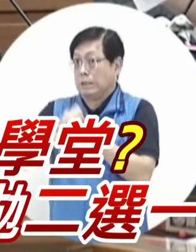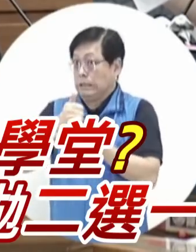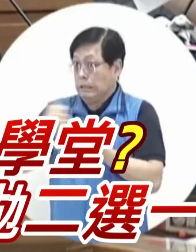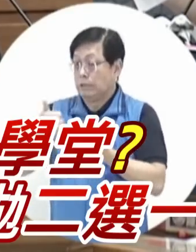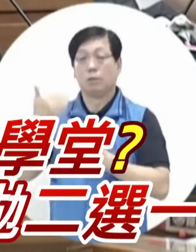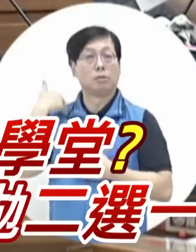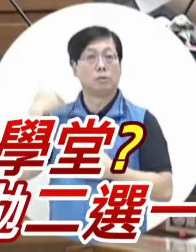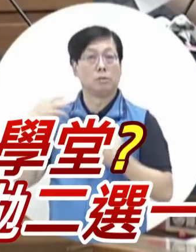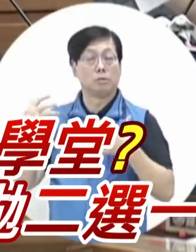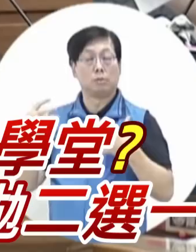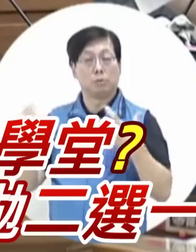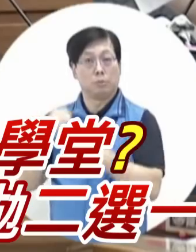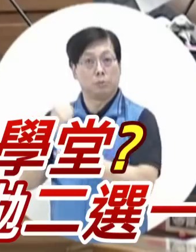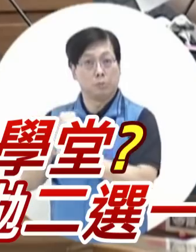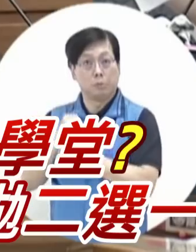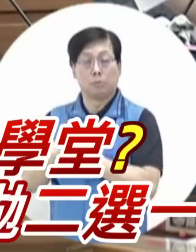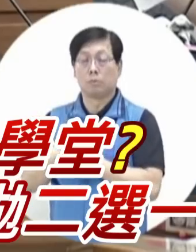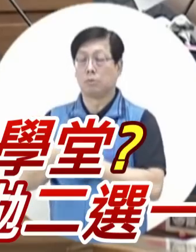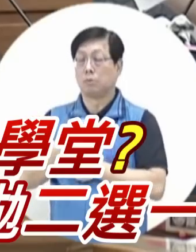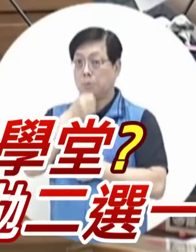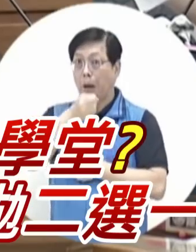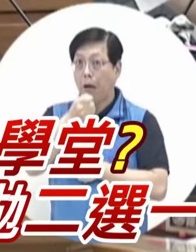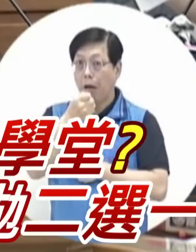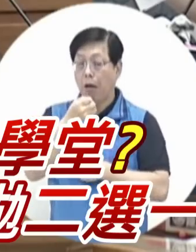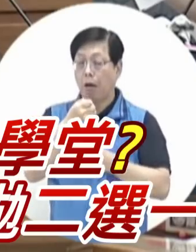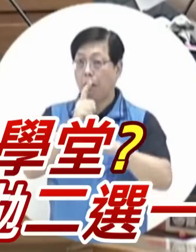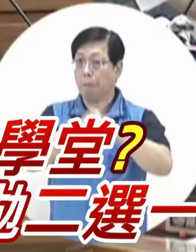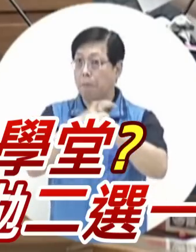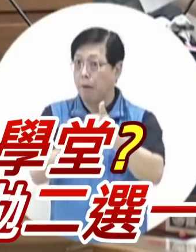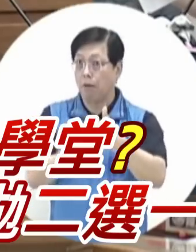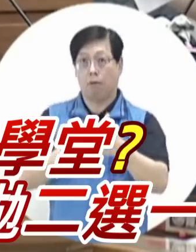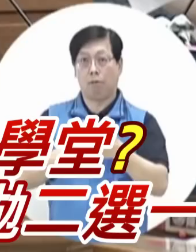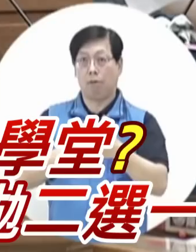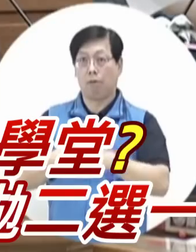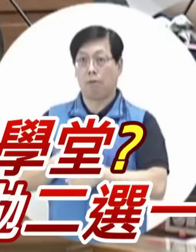前的同业呢，也因为采访被扣留，请问您知道吗？